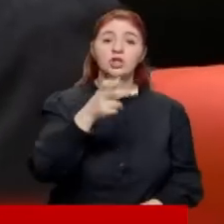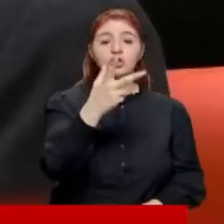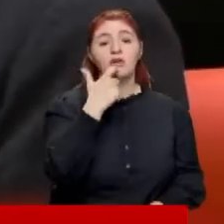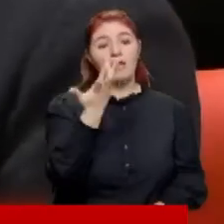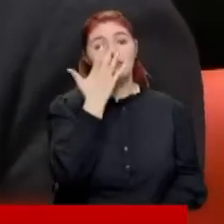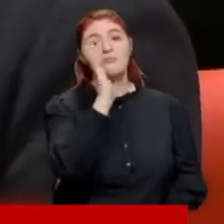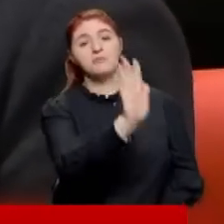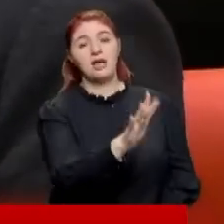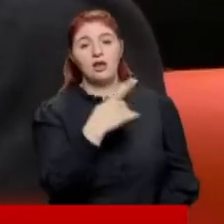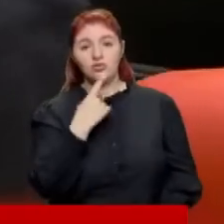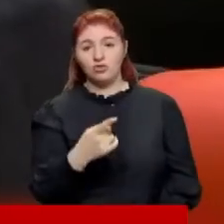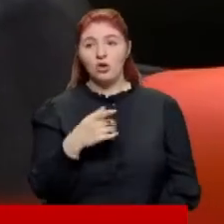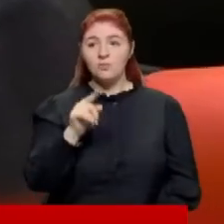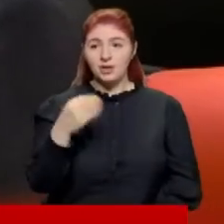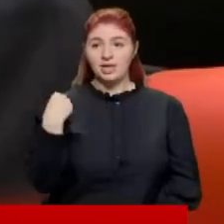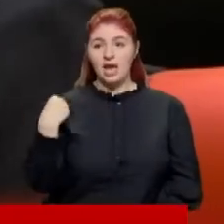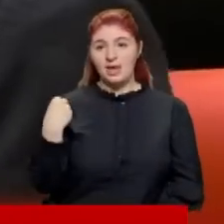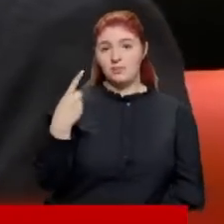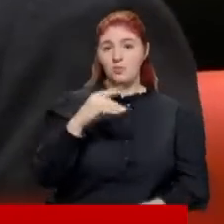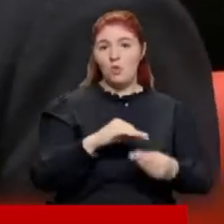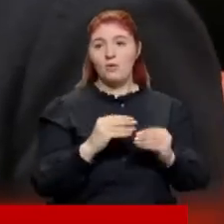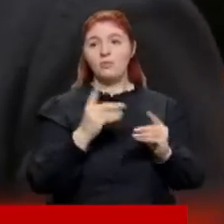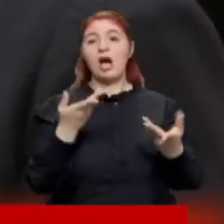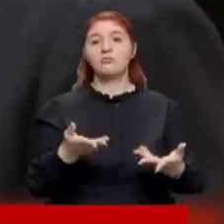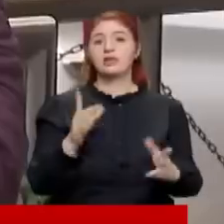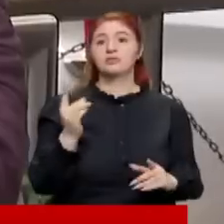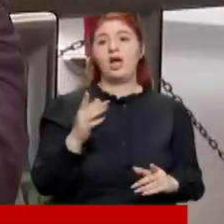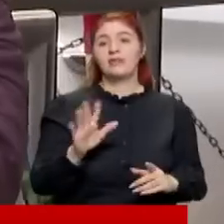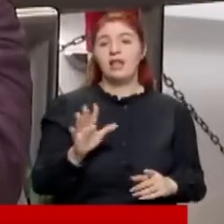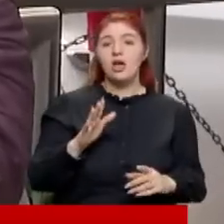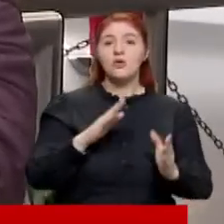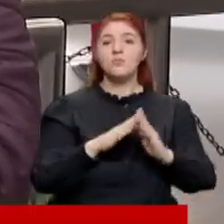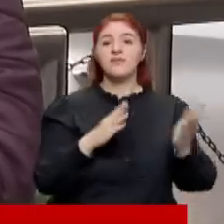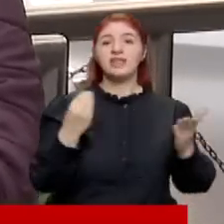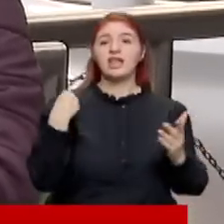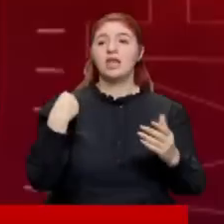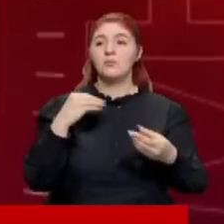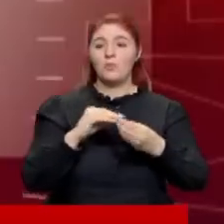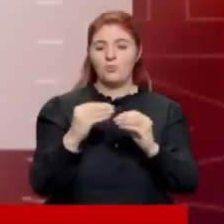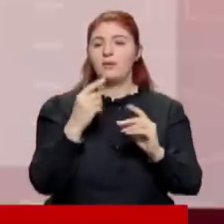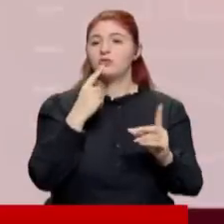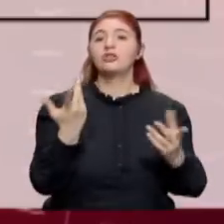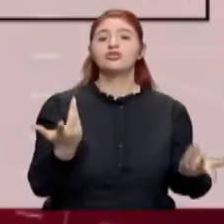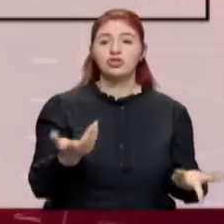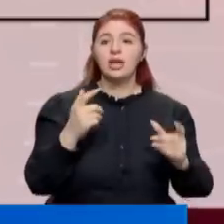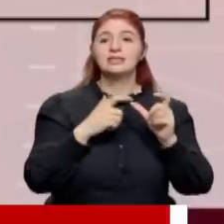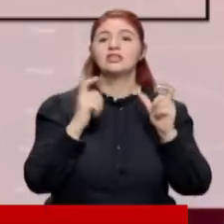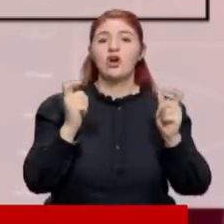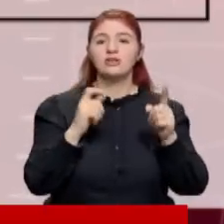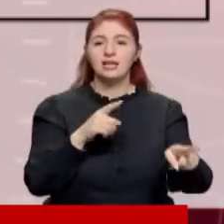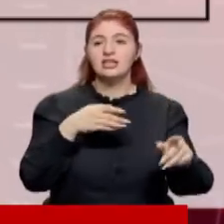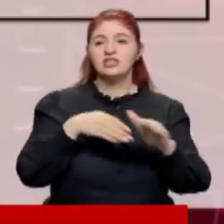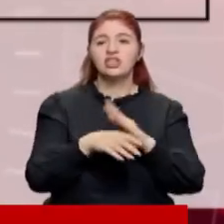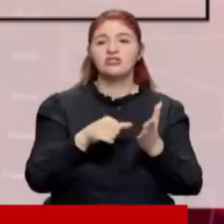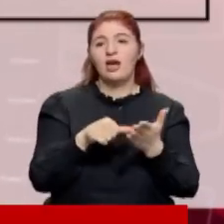yıl daha bekle diyorlar. Bu yeni bir mağduriyet, bu kabul edilebilir değil. Muhalefet yeni mağduriyet diyor çünkü SSK'lıların